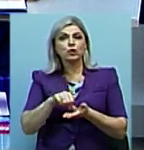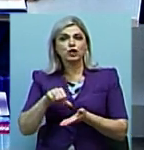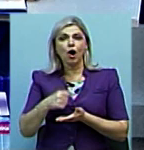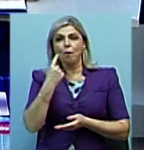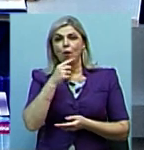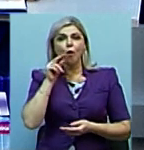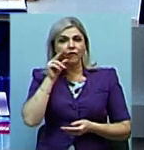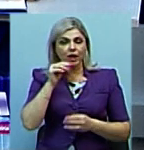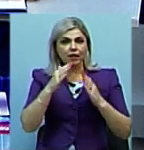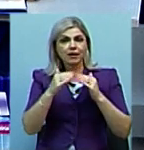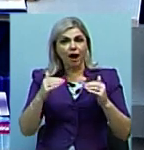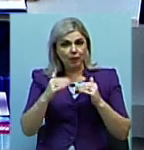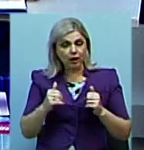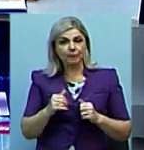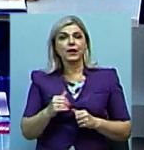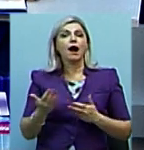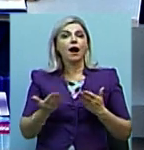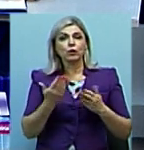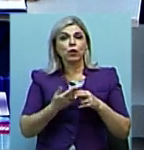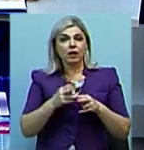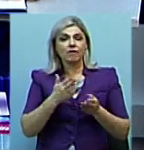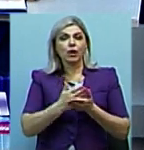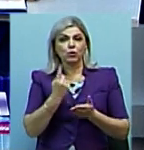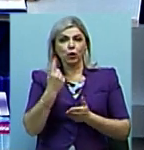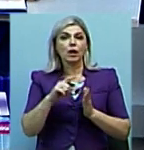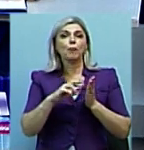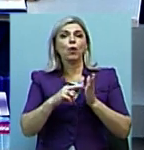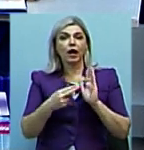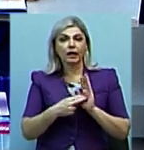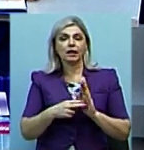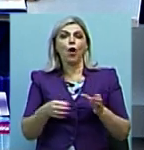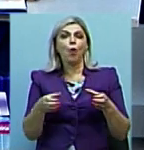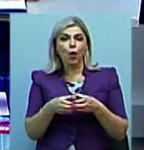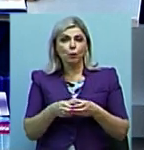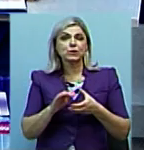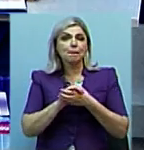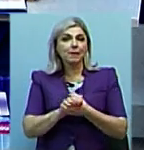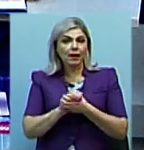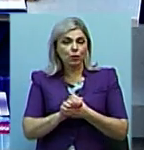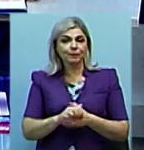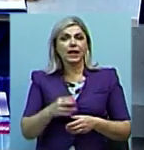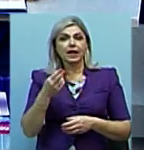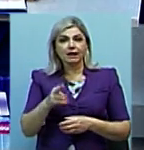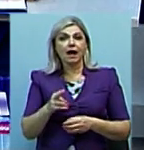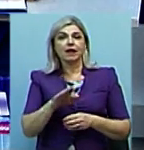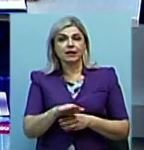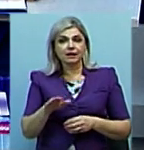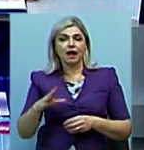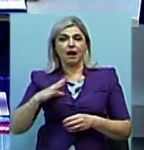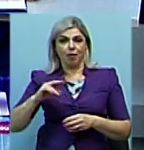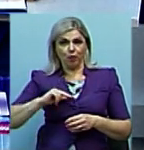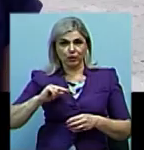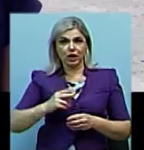табору «Мескот-2018», який є одним з проєктів Корпусу миру. Для відвідувачів містечка працювали 4